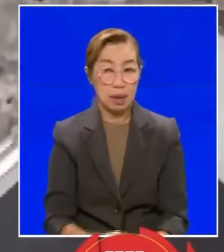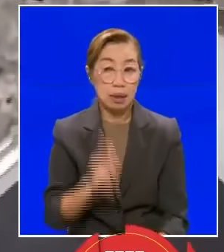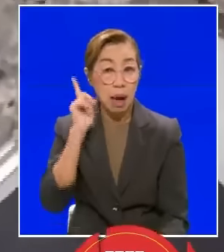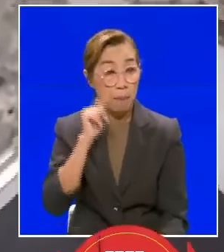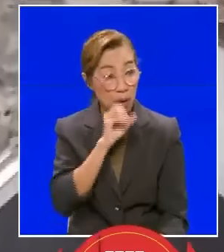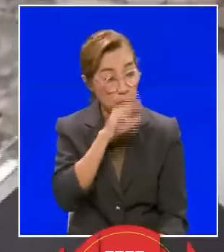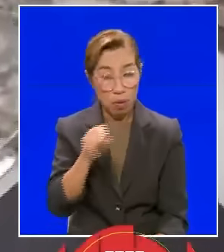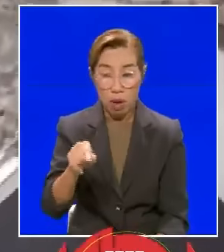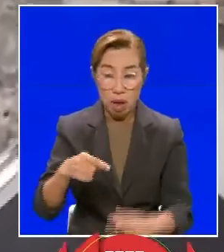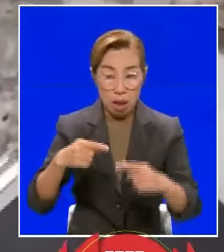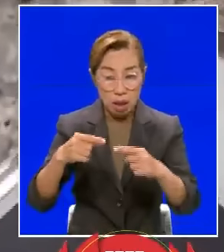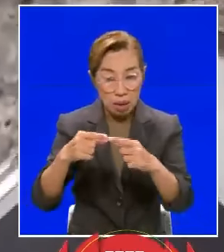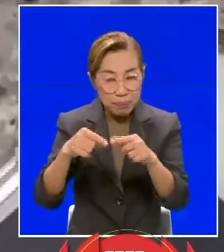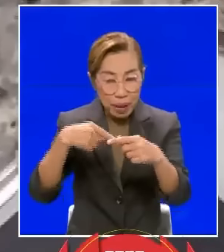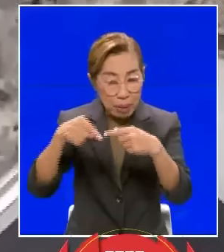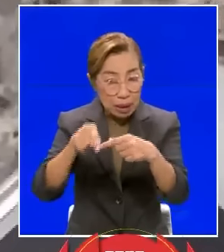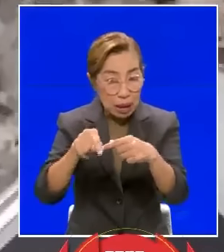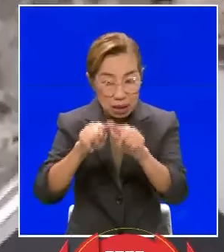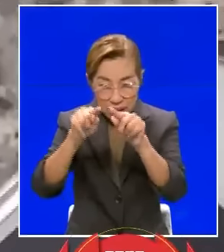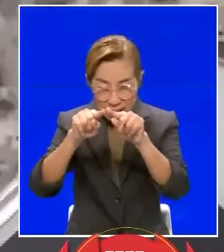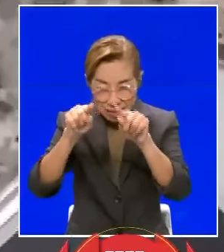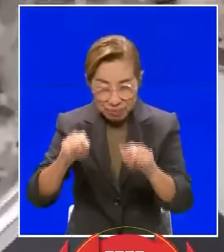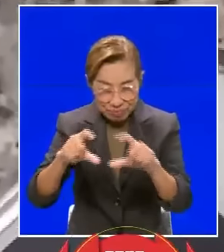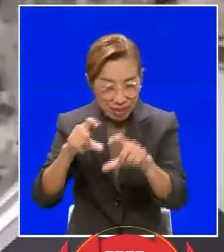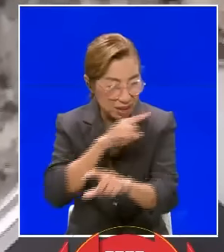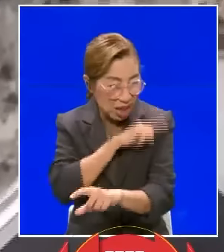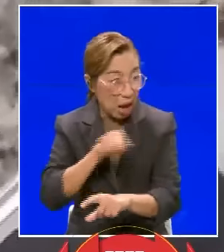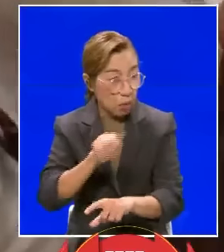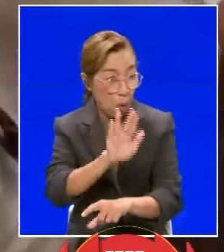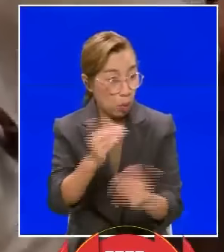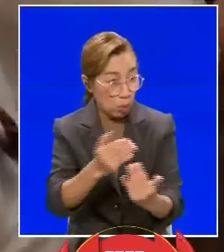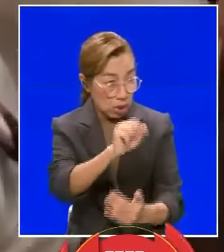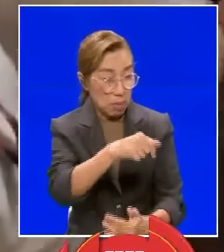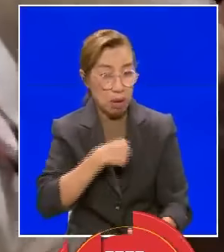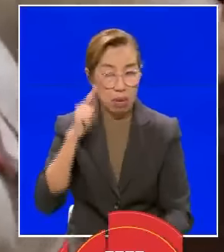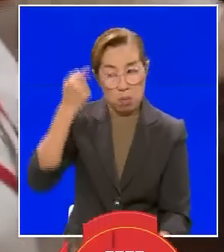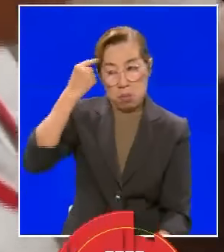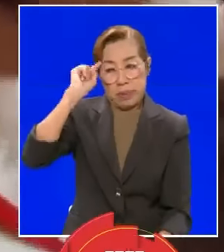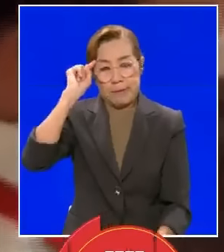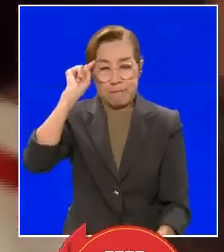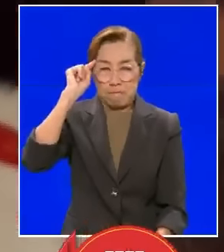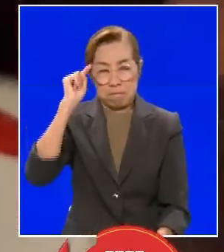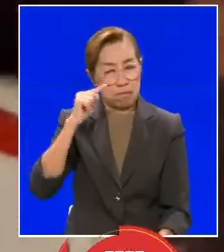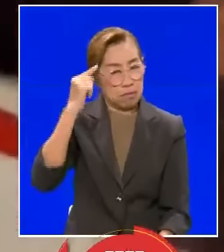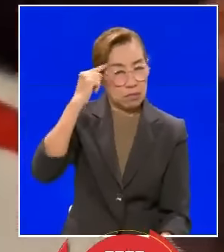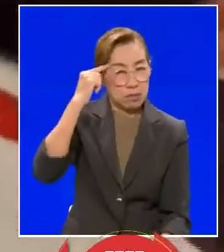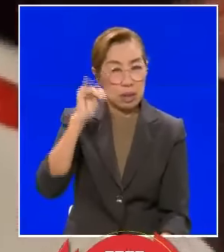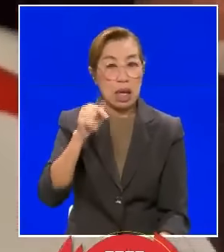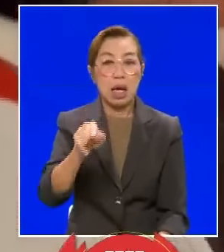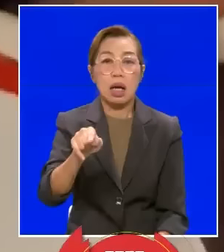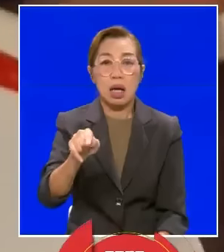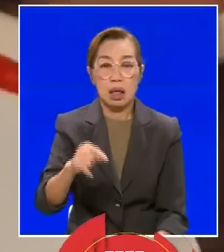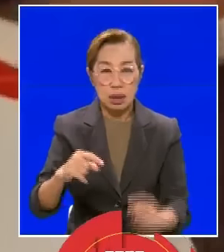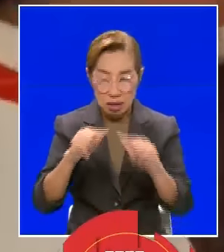ก็ยืนยันไม่ได้ว่าถุงซิปเป็นของลูกเราหรือเปล่า เราก็ยืนยันไม่ได ้เออแม่ไม่ยืนยันนะครับคือไอ้ถุงเนี่ย